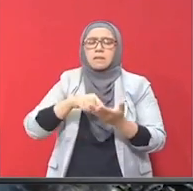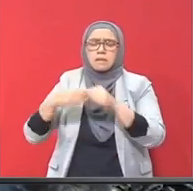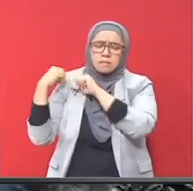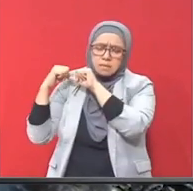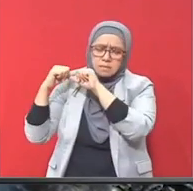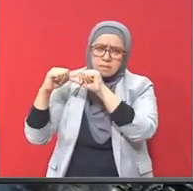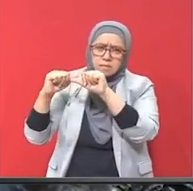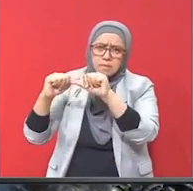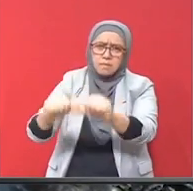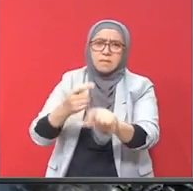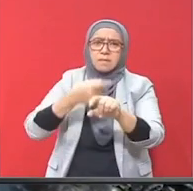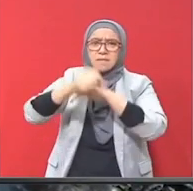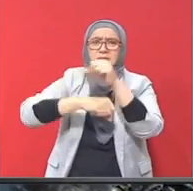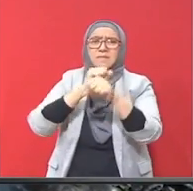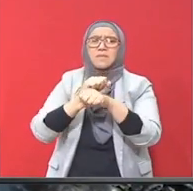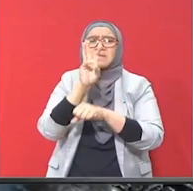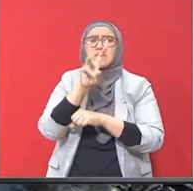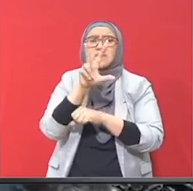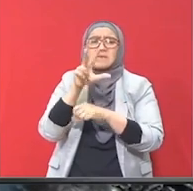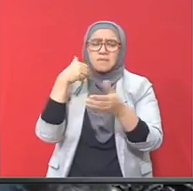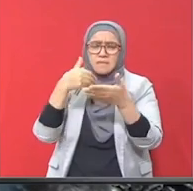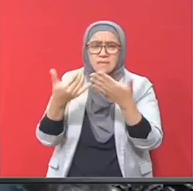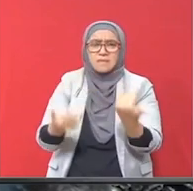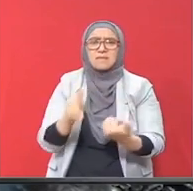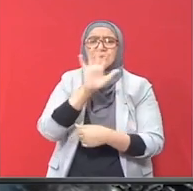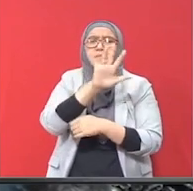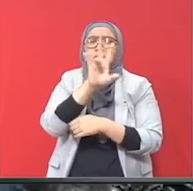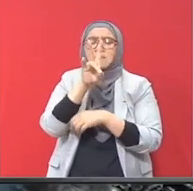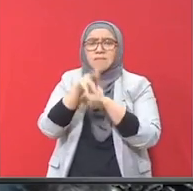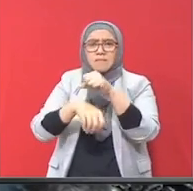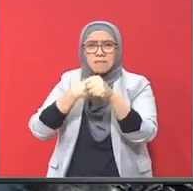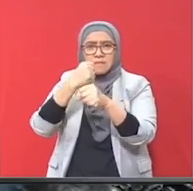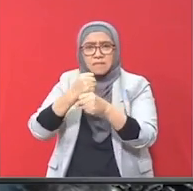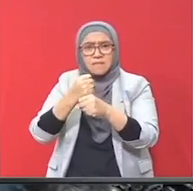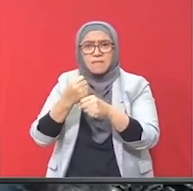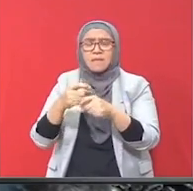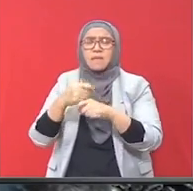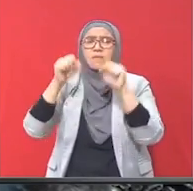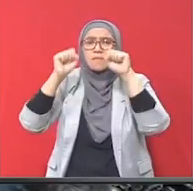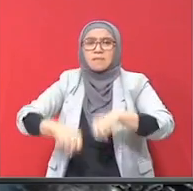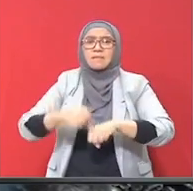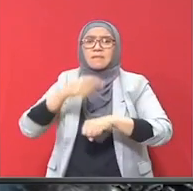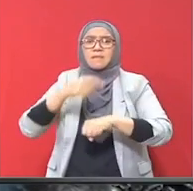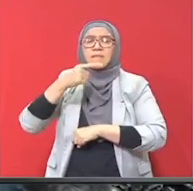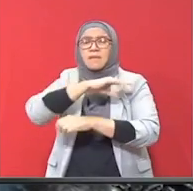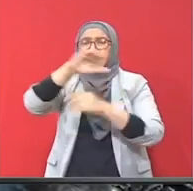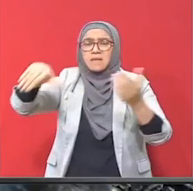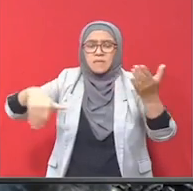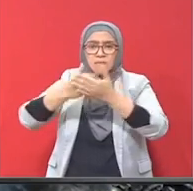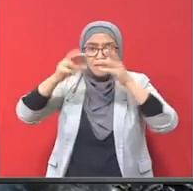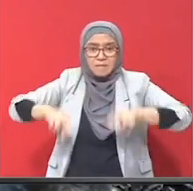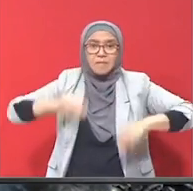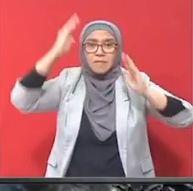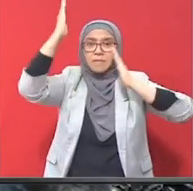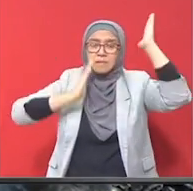tahun 43 hingga sekarang sudah 57 Tahun Dimas e57 tahun ini beli dekat tekan seluruh rakyat Malaysia di Sabah kekal